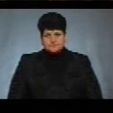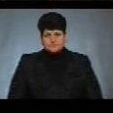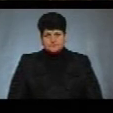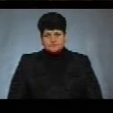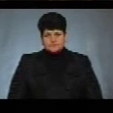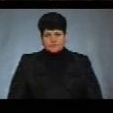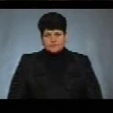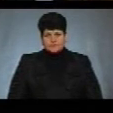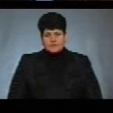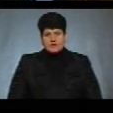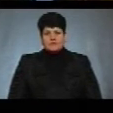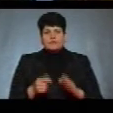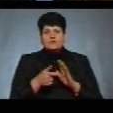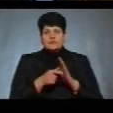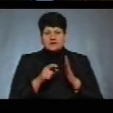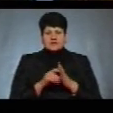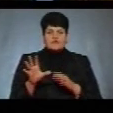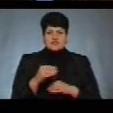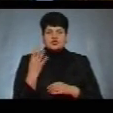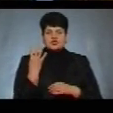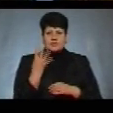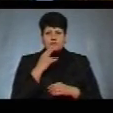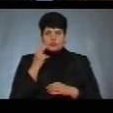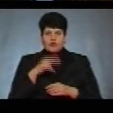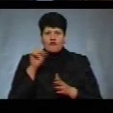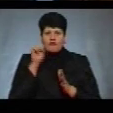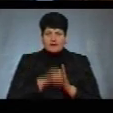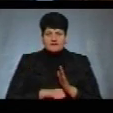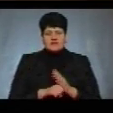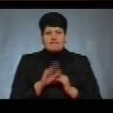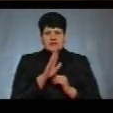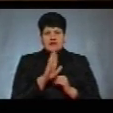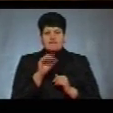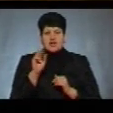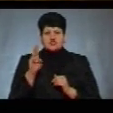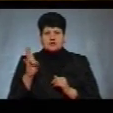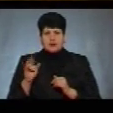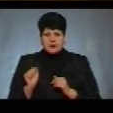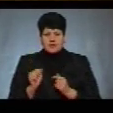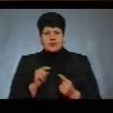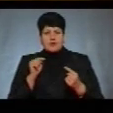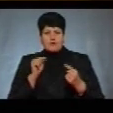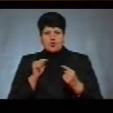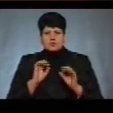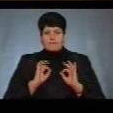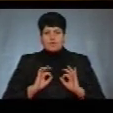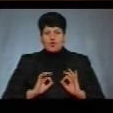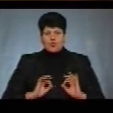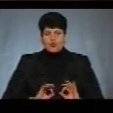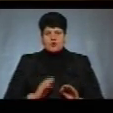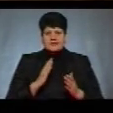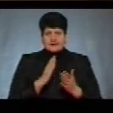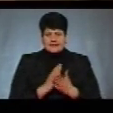У боксі для підсудних усі 4 обвинувачених у вбивстві Віталія Ващенка. Навпроти прокурор Леонід Бучковський,